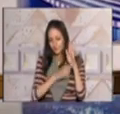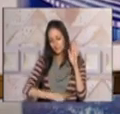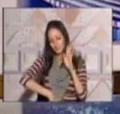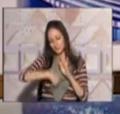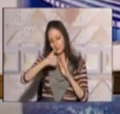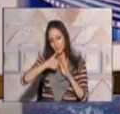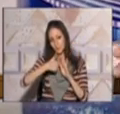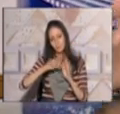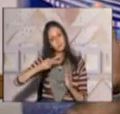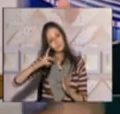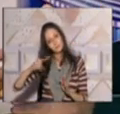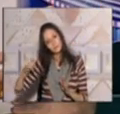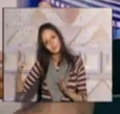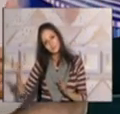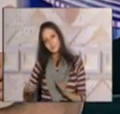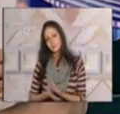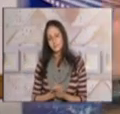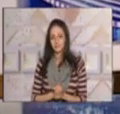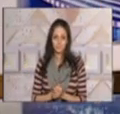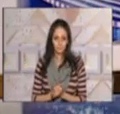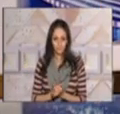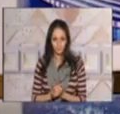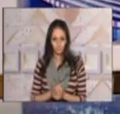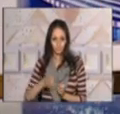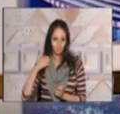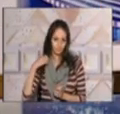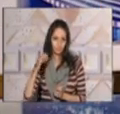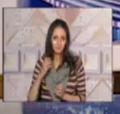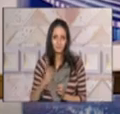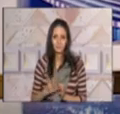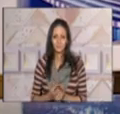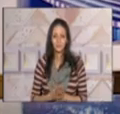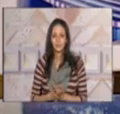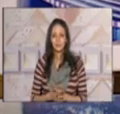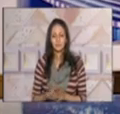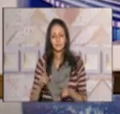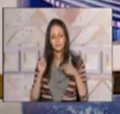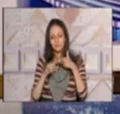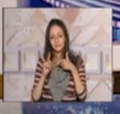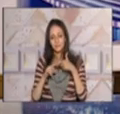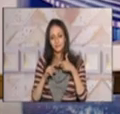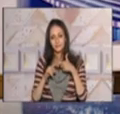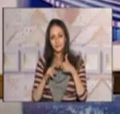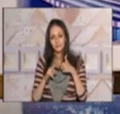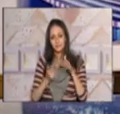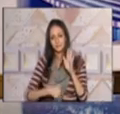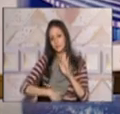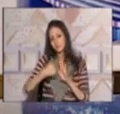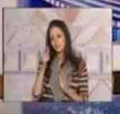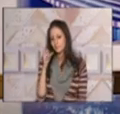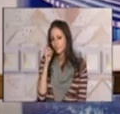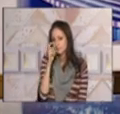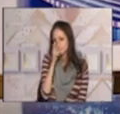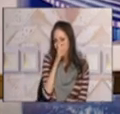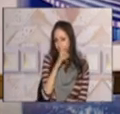صحيح، وقائم عليها جهات اوريدي محترمه وموجوده في مصر. ثانيا الجائزه من الصعب انها تكون كل شيء لكل